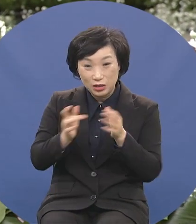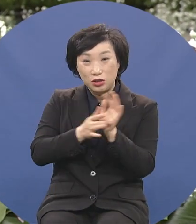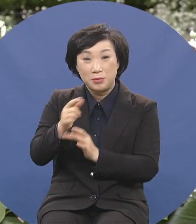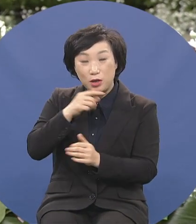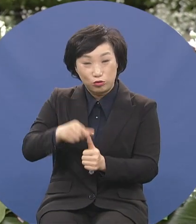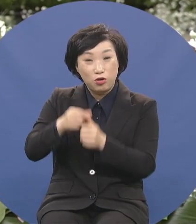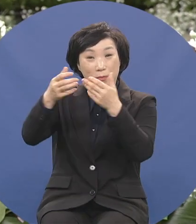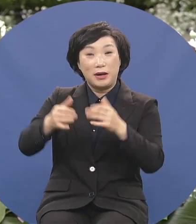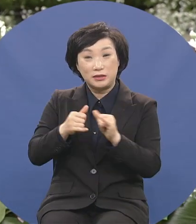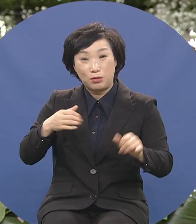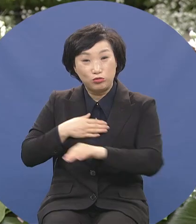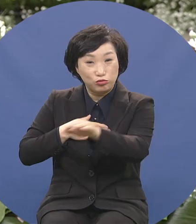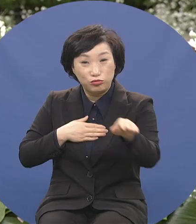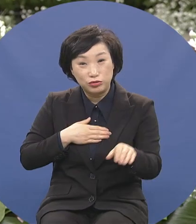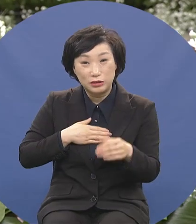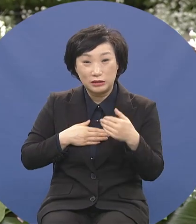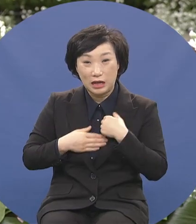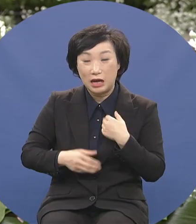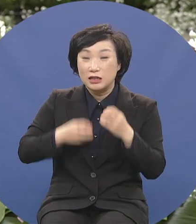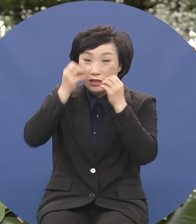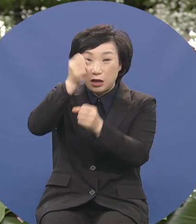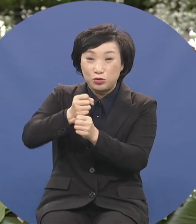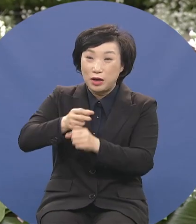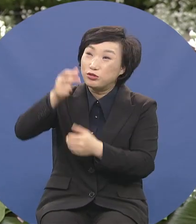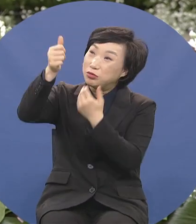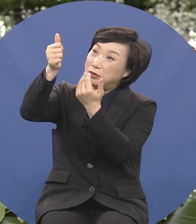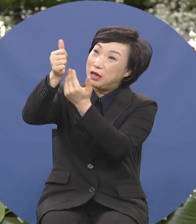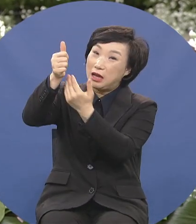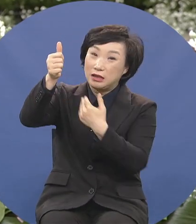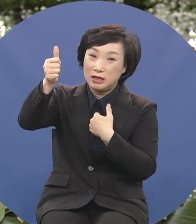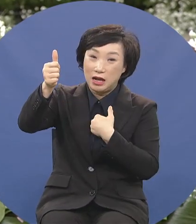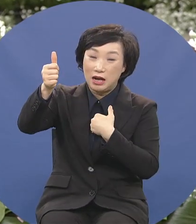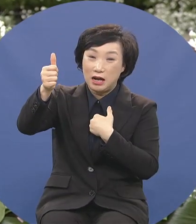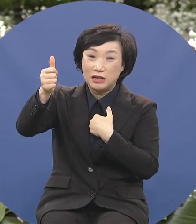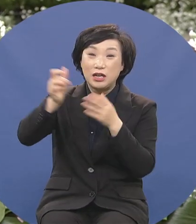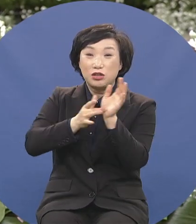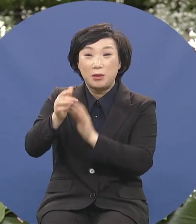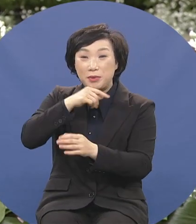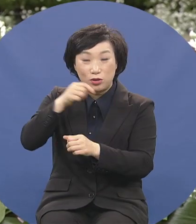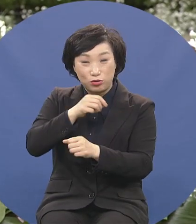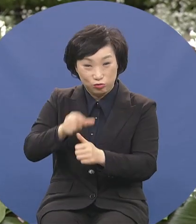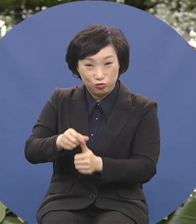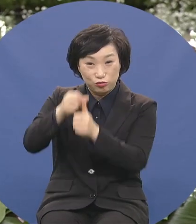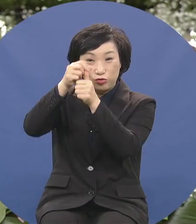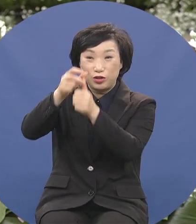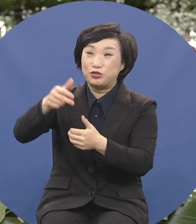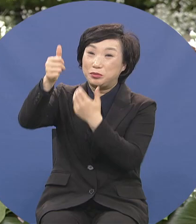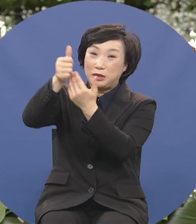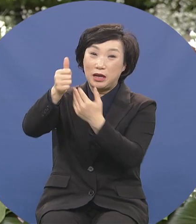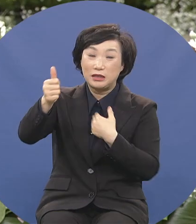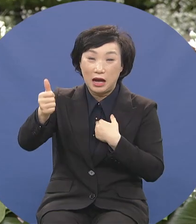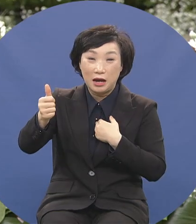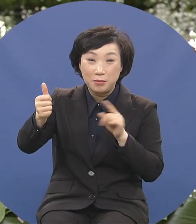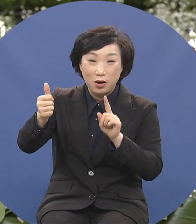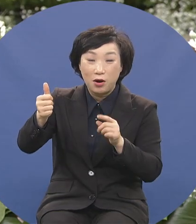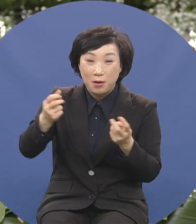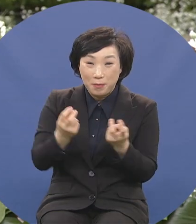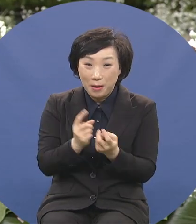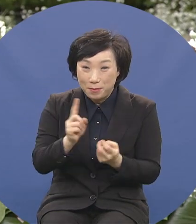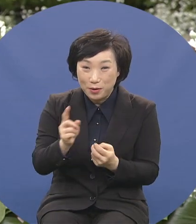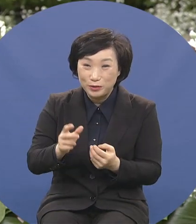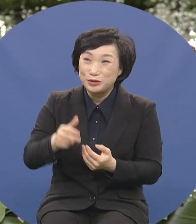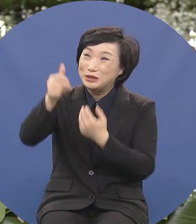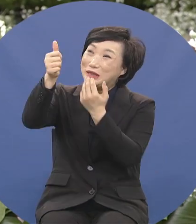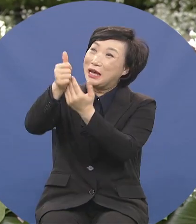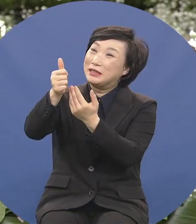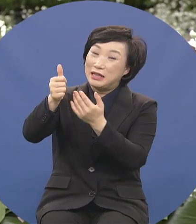구원받은 자로서 나를 창조한 분에게, 피로 구원하신 분에게 어떻게 내가